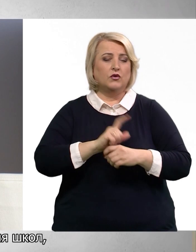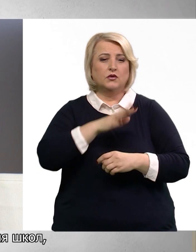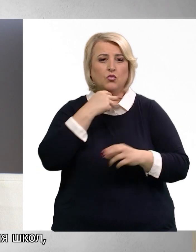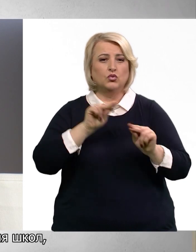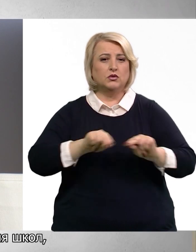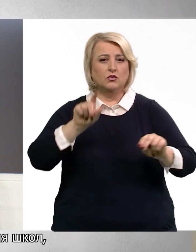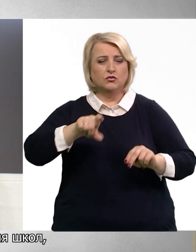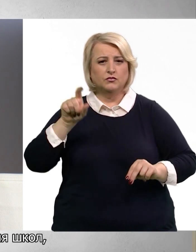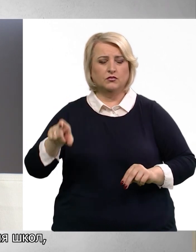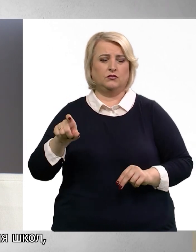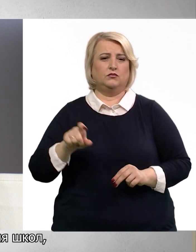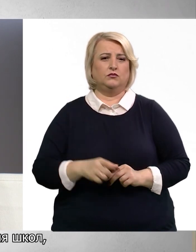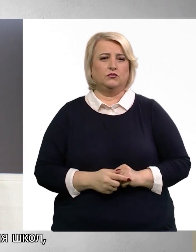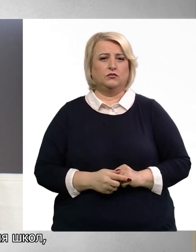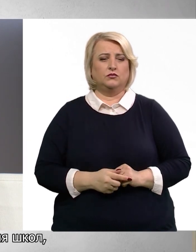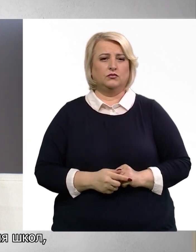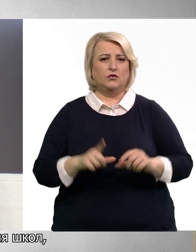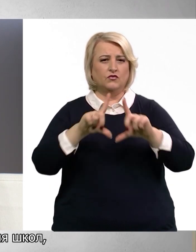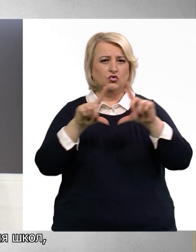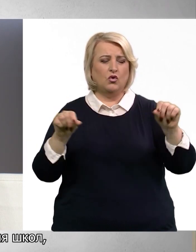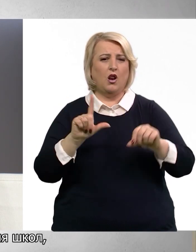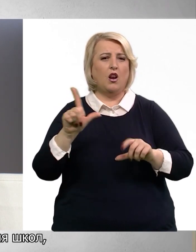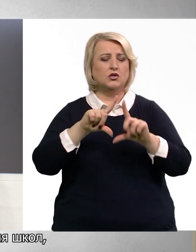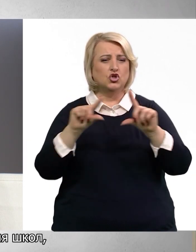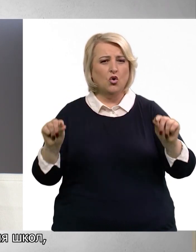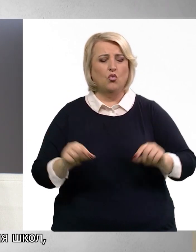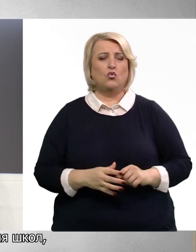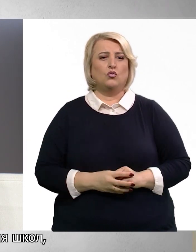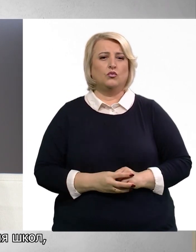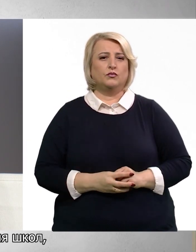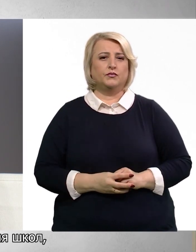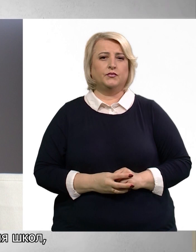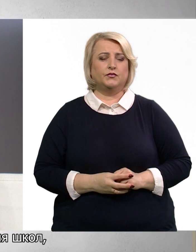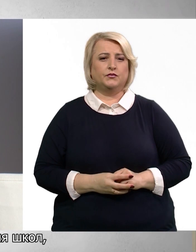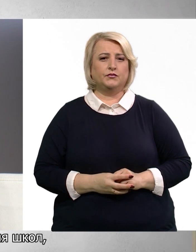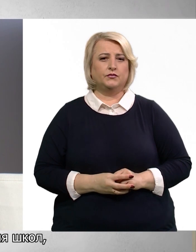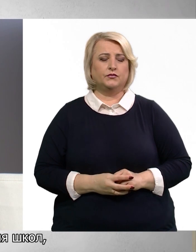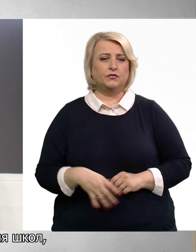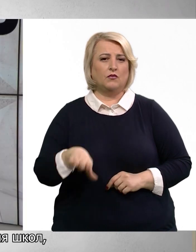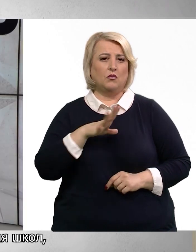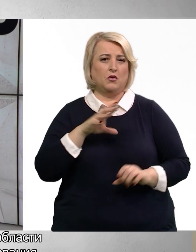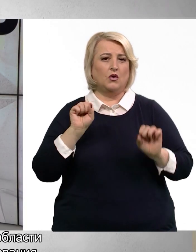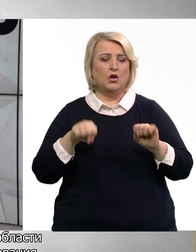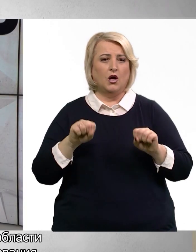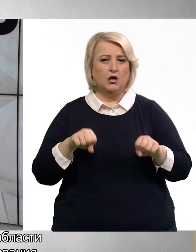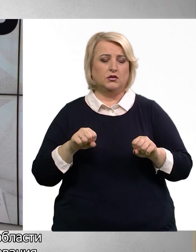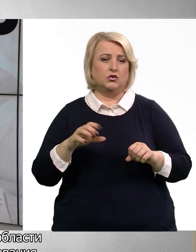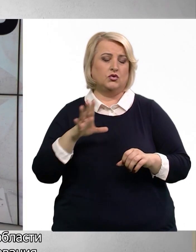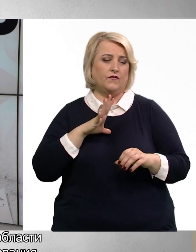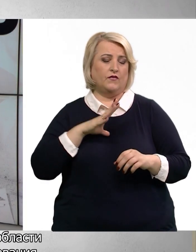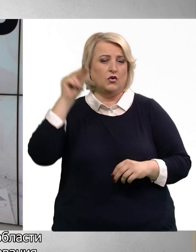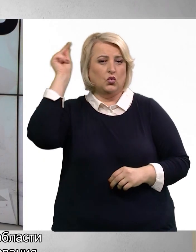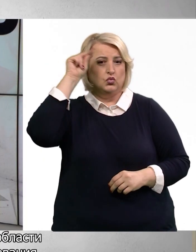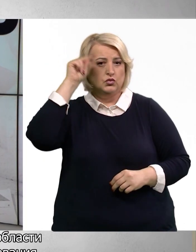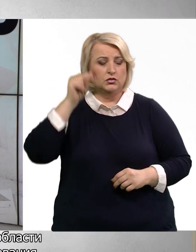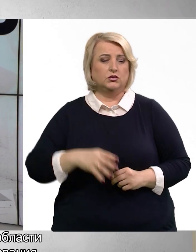didactice, profesori de școli, școală, liceu, au avut ocazia să fie instruiți,